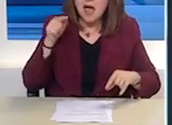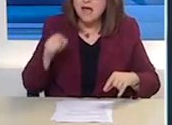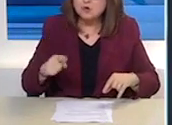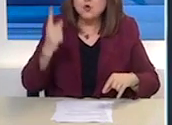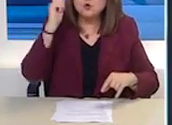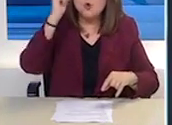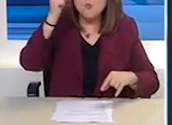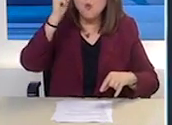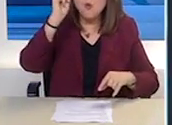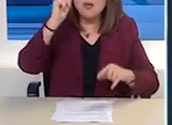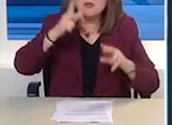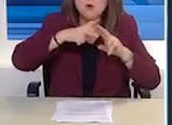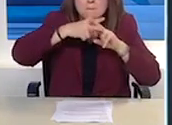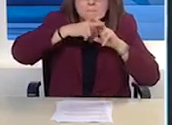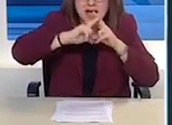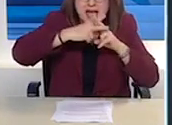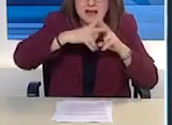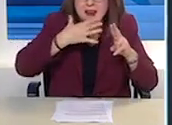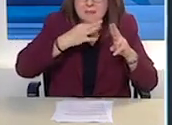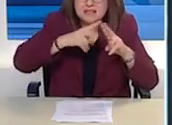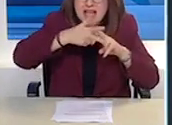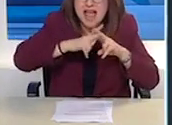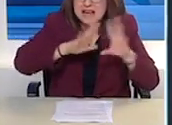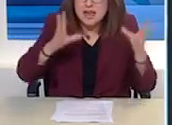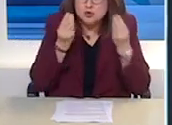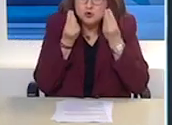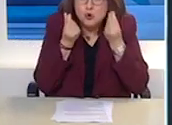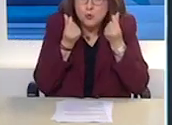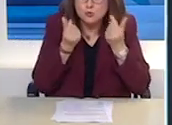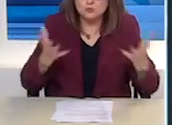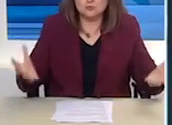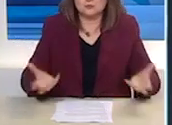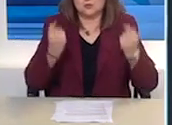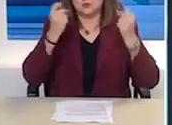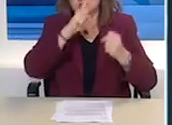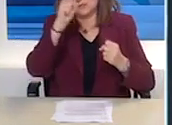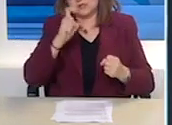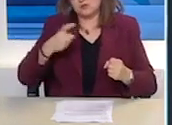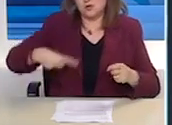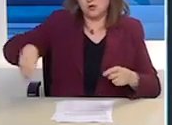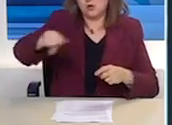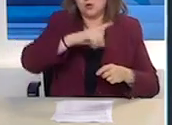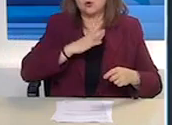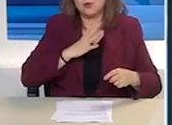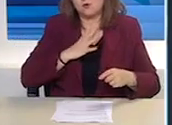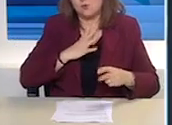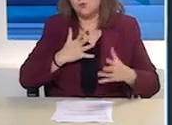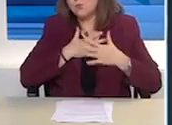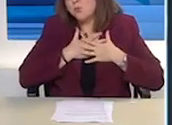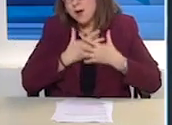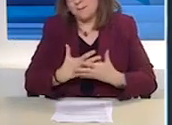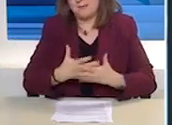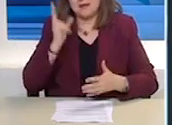το μόνο μέσο που θα μπορέσει να σώσει τις ζωές των αγαπημένων μας, οι οποίοι μπορεί να κινδυνεύσουν. Και είναι το μόνο εργαλείο